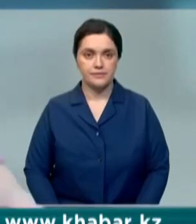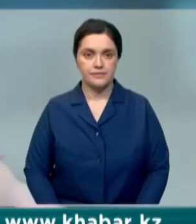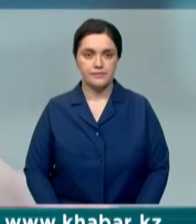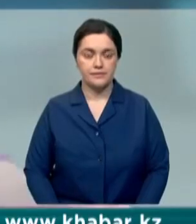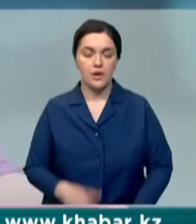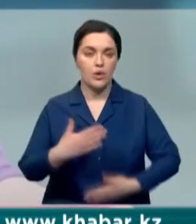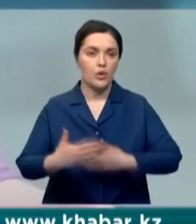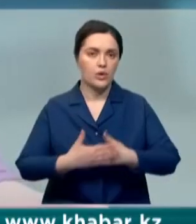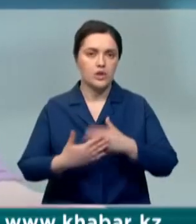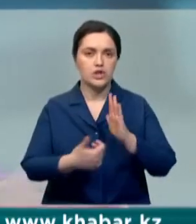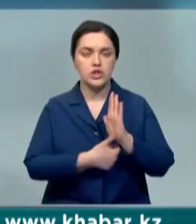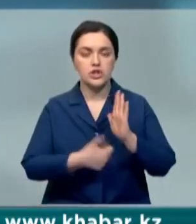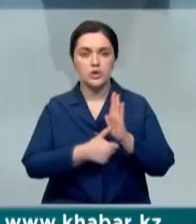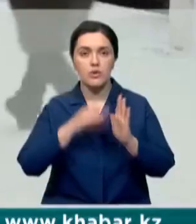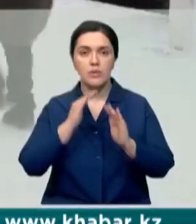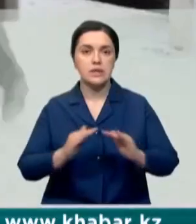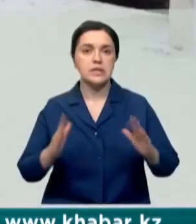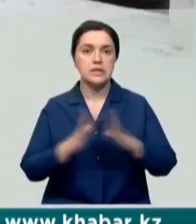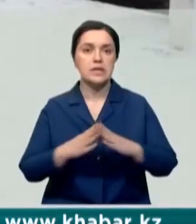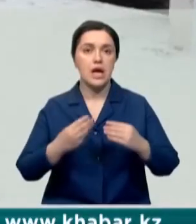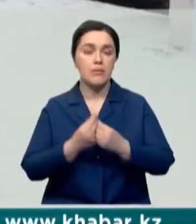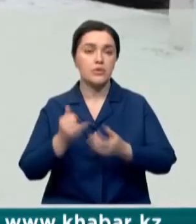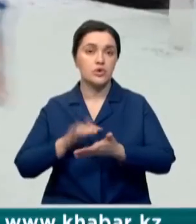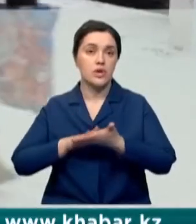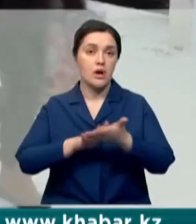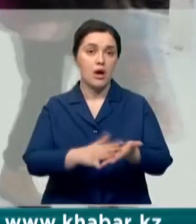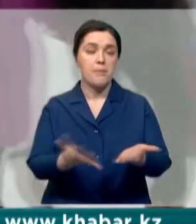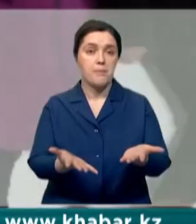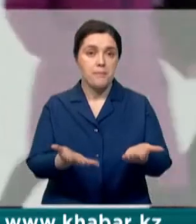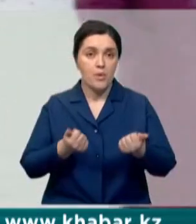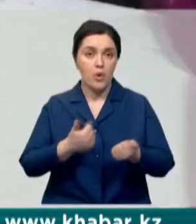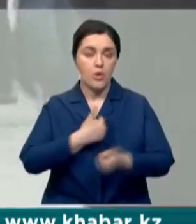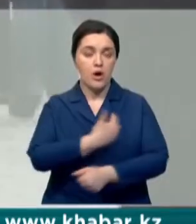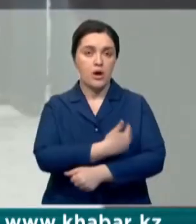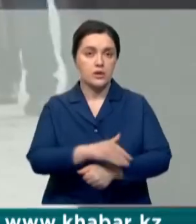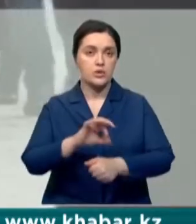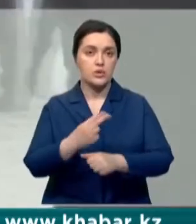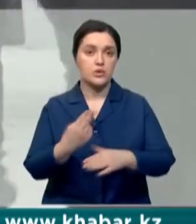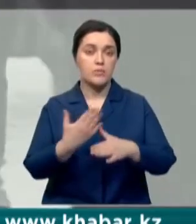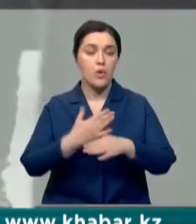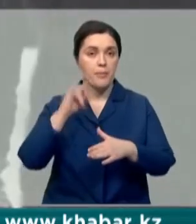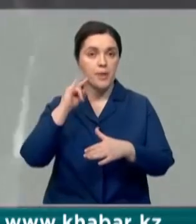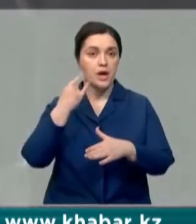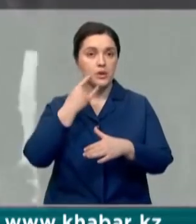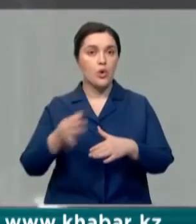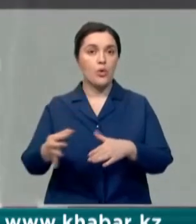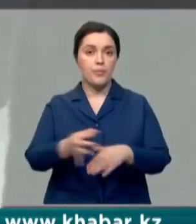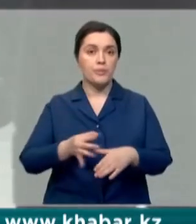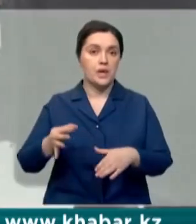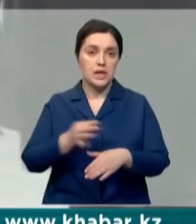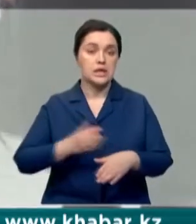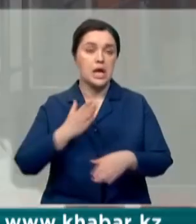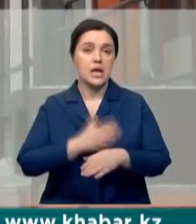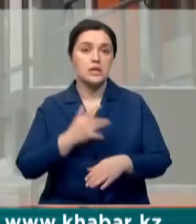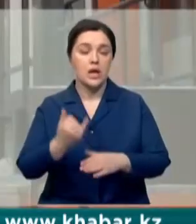Тем временем около 600 многодетных семей подали заявление на получение адресно-социальной помощи в Павлодарской области. В управлении